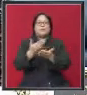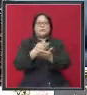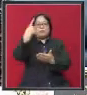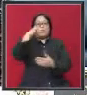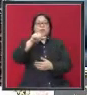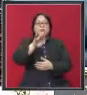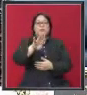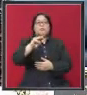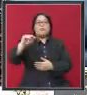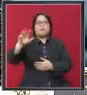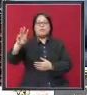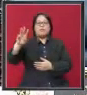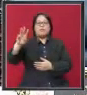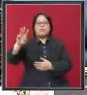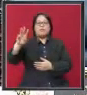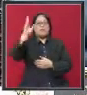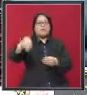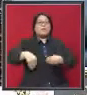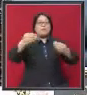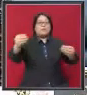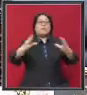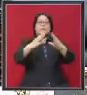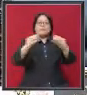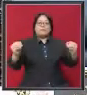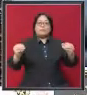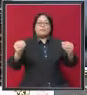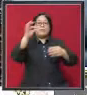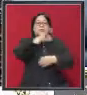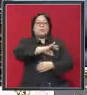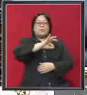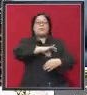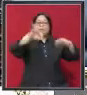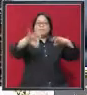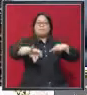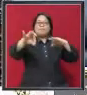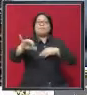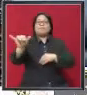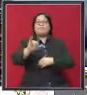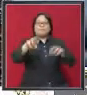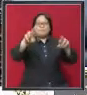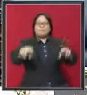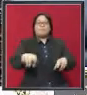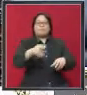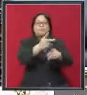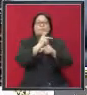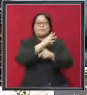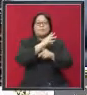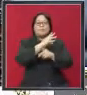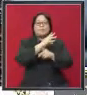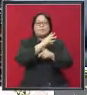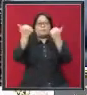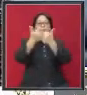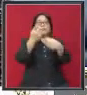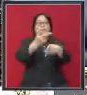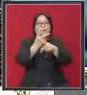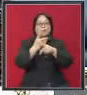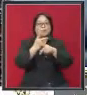isu moratorium yang akan memberi penyelesaian, memberi manfaat win-win kepada peminjam dan agensi pemberian kredit ini.